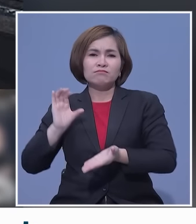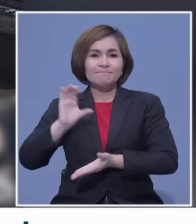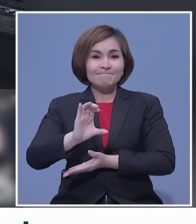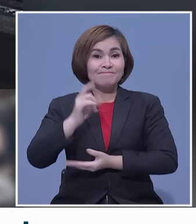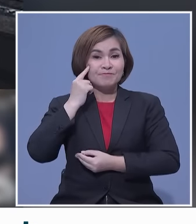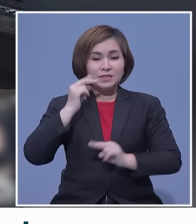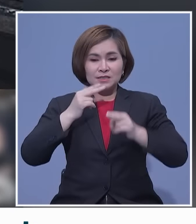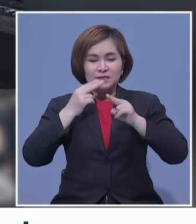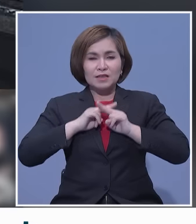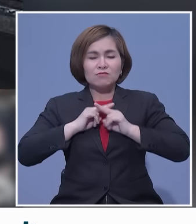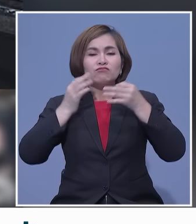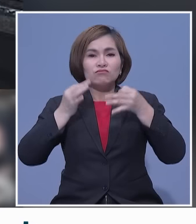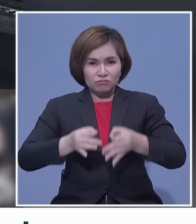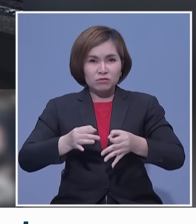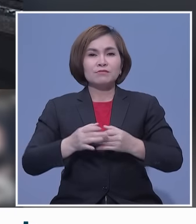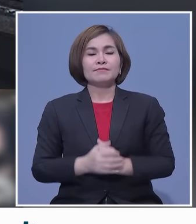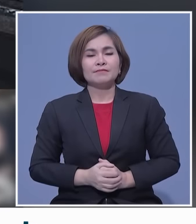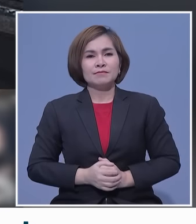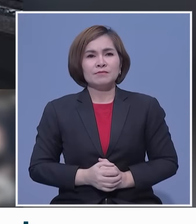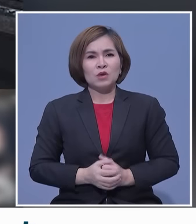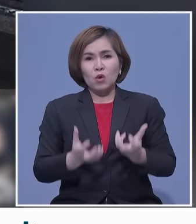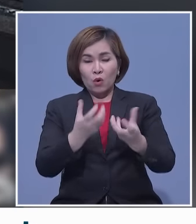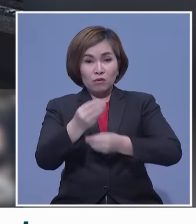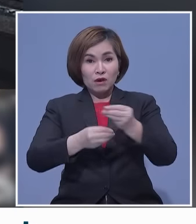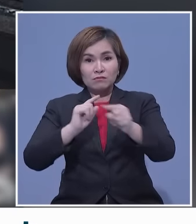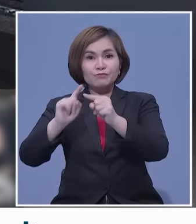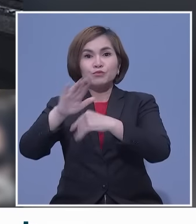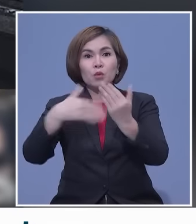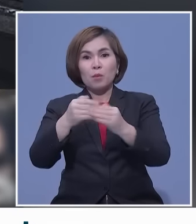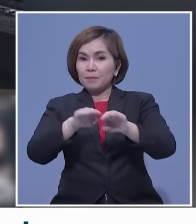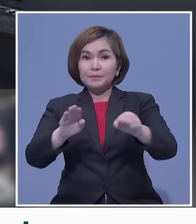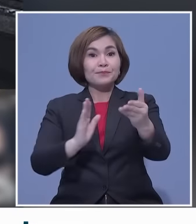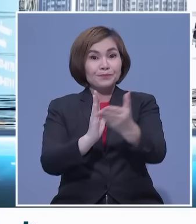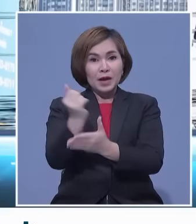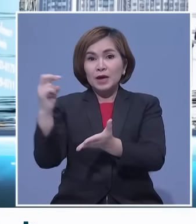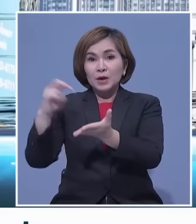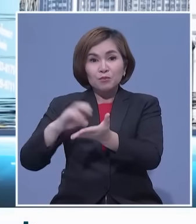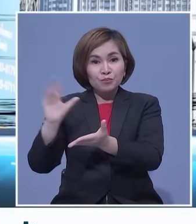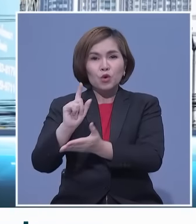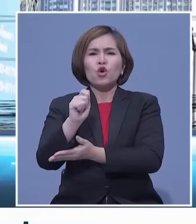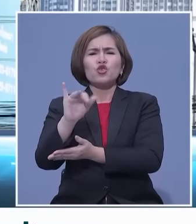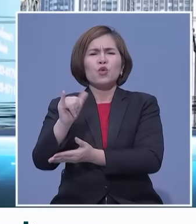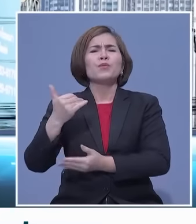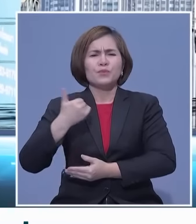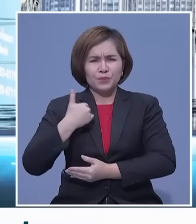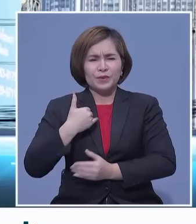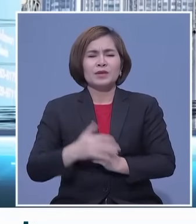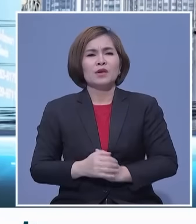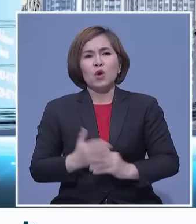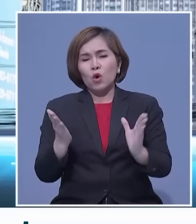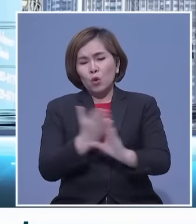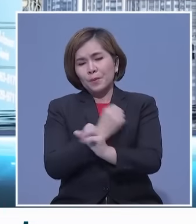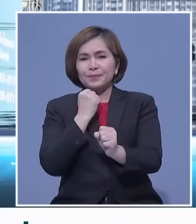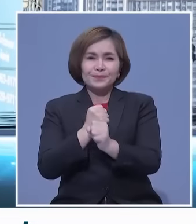ของแต่ละบุคคลอแต่ยืนยันนะว่าสินค้าทุกตัวที่ขายได้รับมาตรฐานแล้วก็รับรองจากอยก่อนจะมารับงานแต่ละ